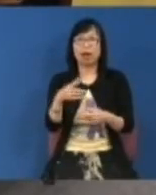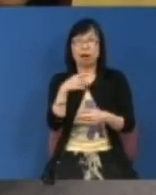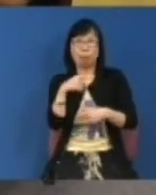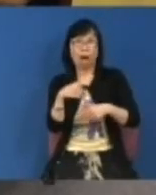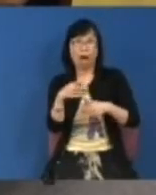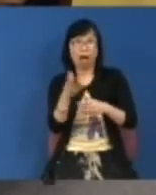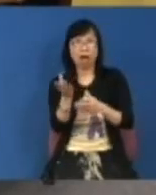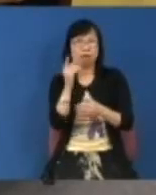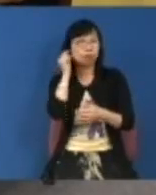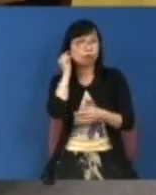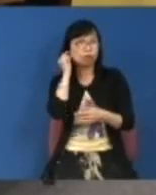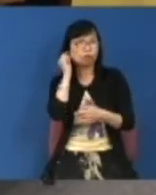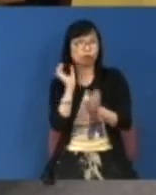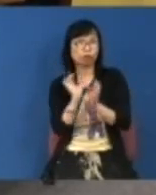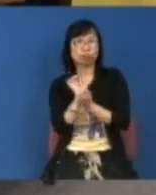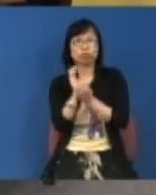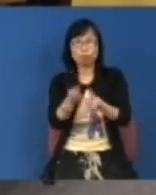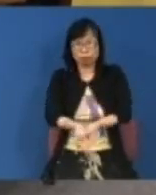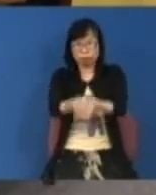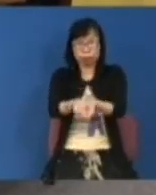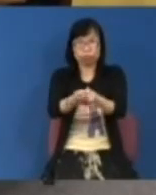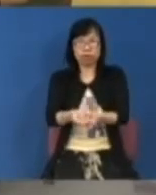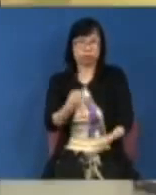啊，又係打嘅要嚇，即係